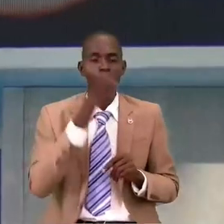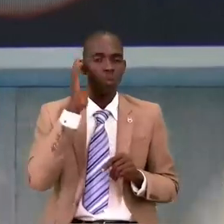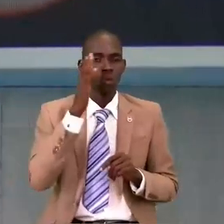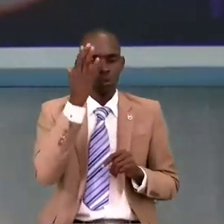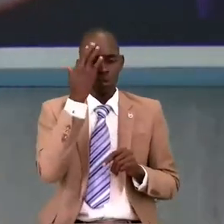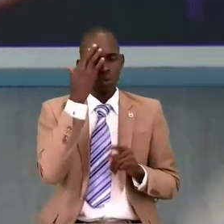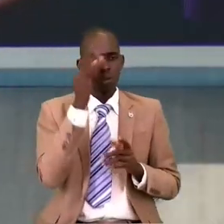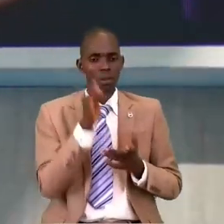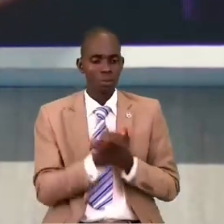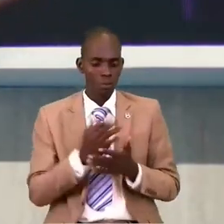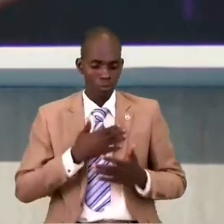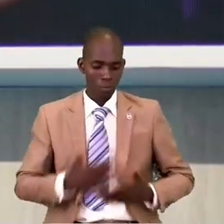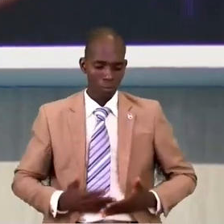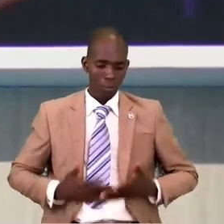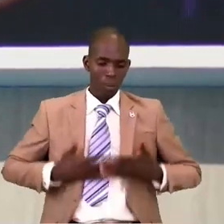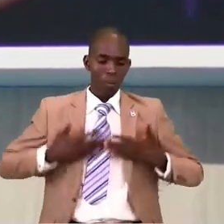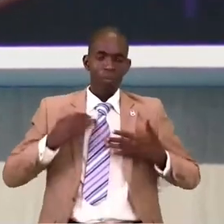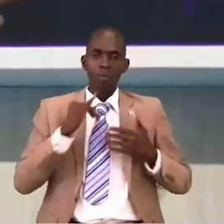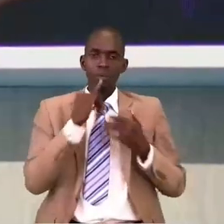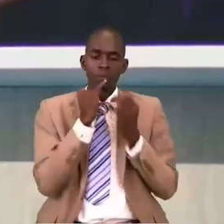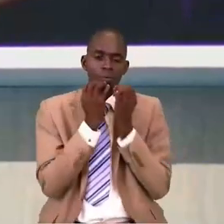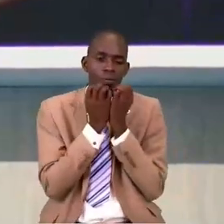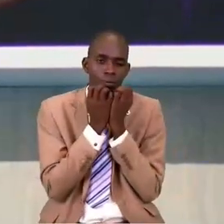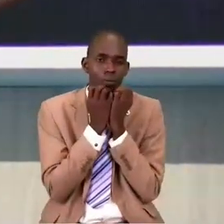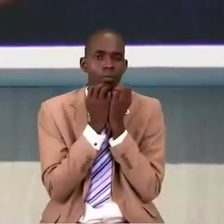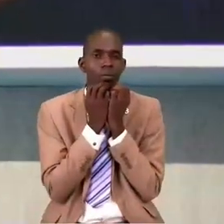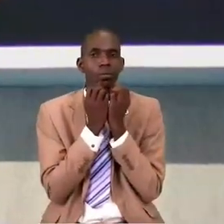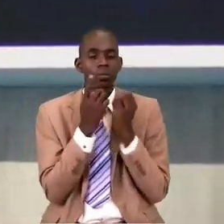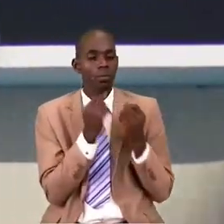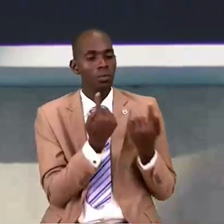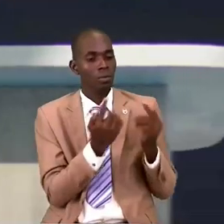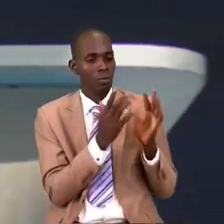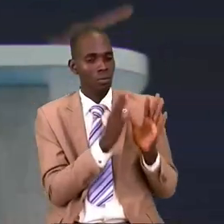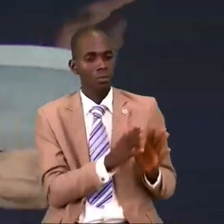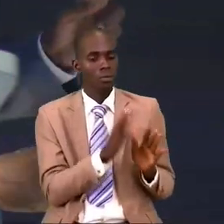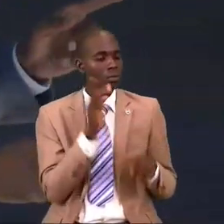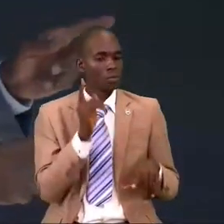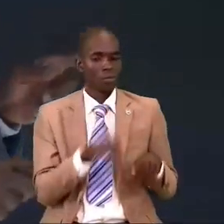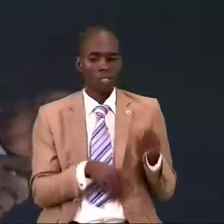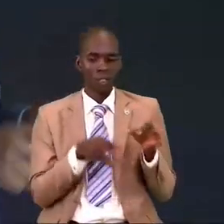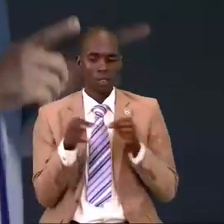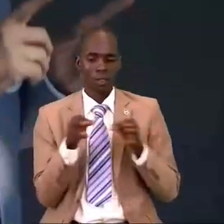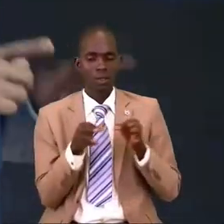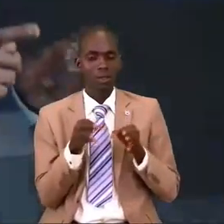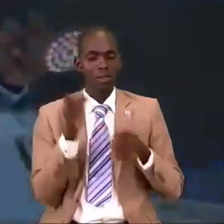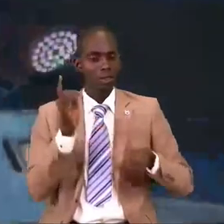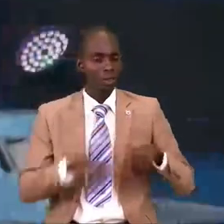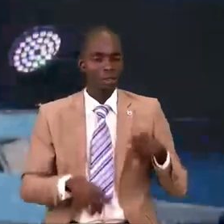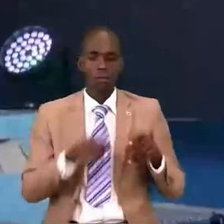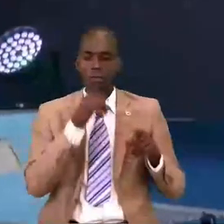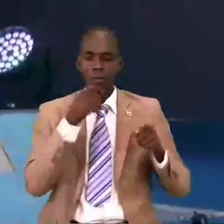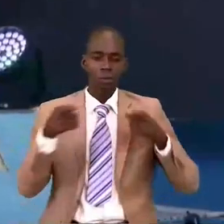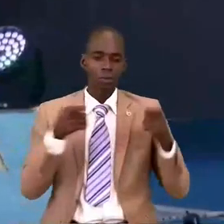méchant, ne va pas dicter la direction de ma vie. Le pécheur ne va pas